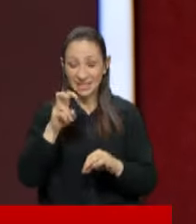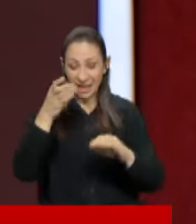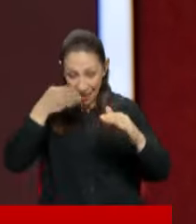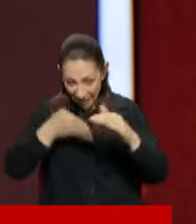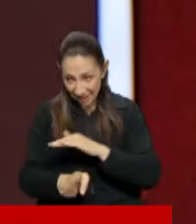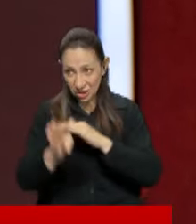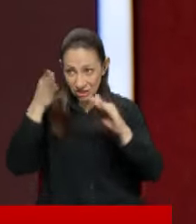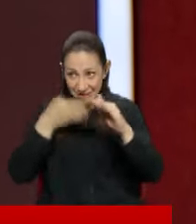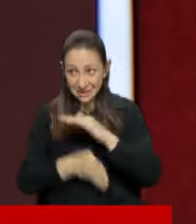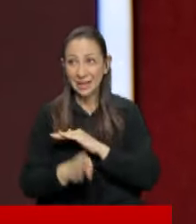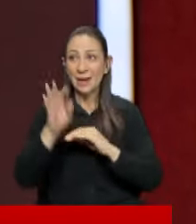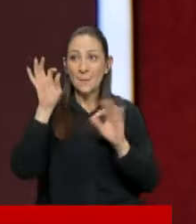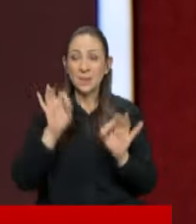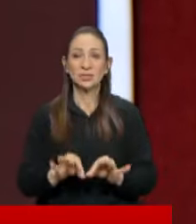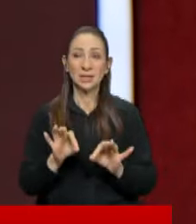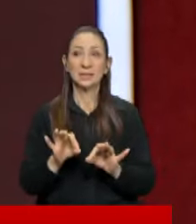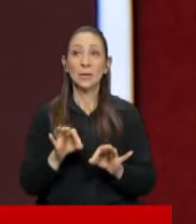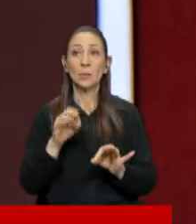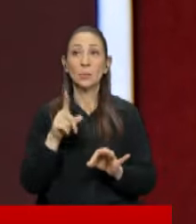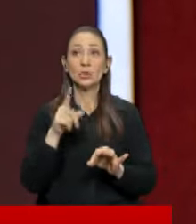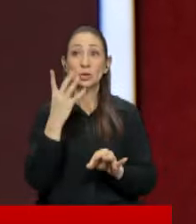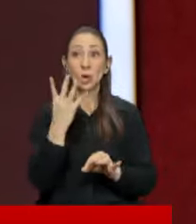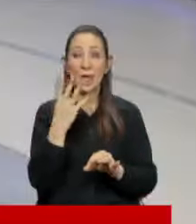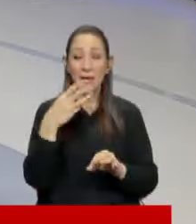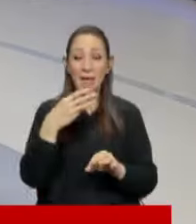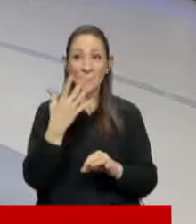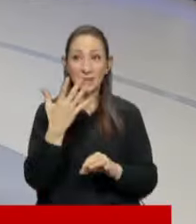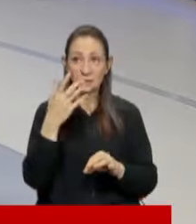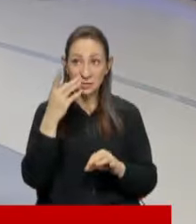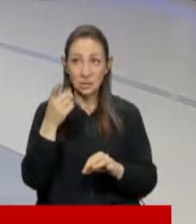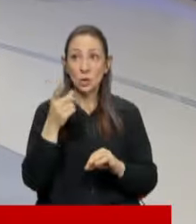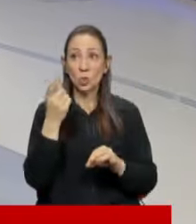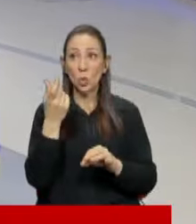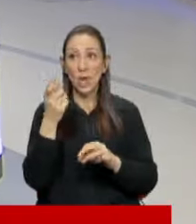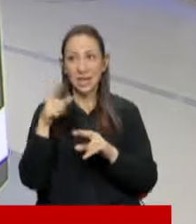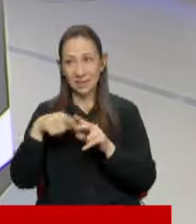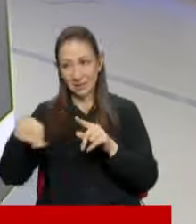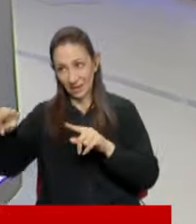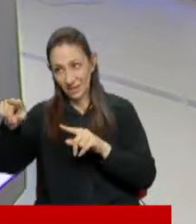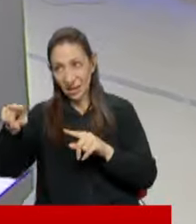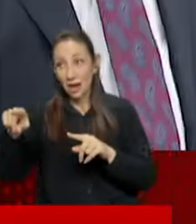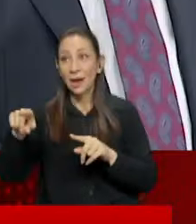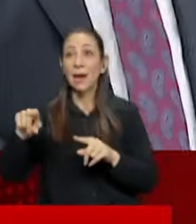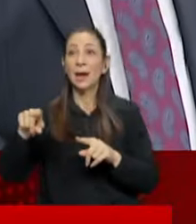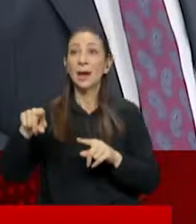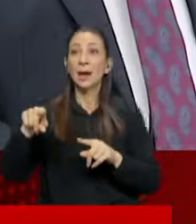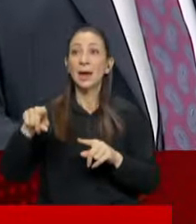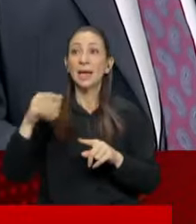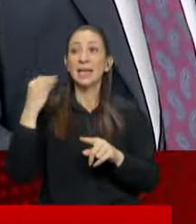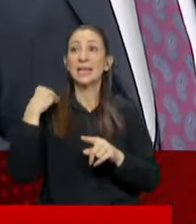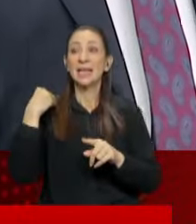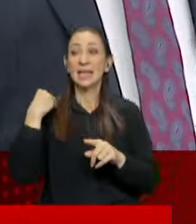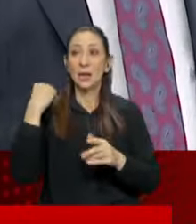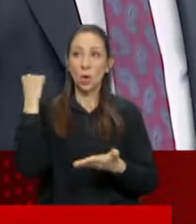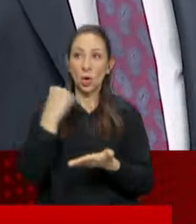daha yapacağız. Yeni dönemde bunların 4'ü E5'in üstünde olacak. Yüreğir tarafında ve yeni